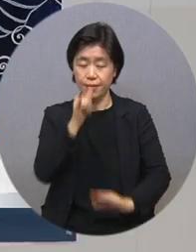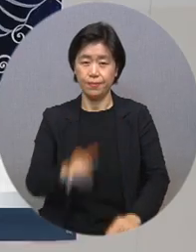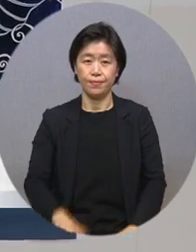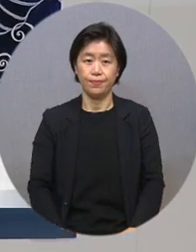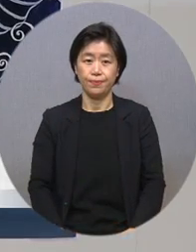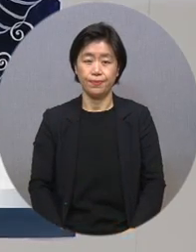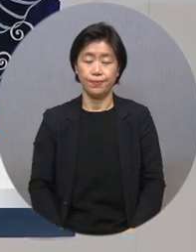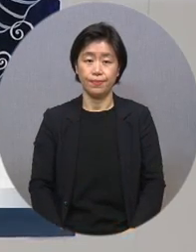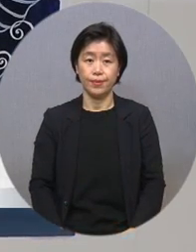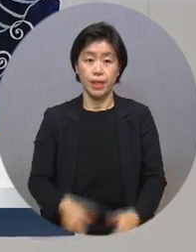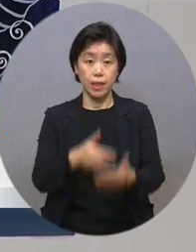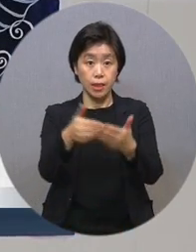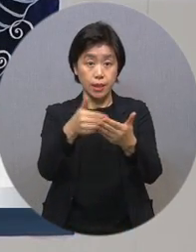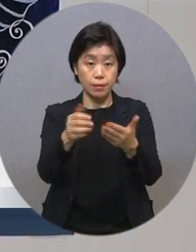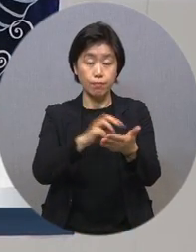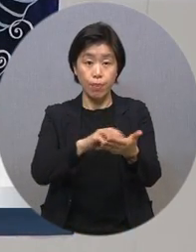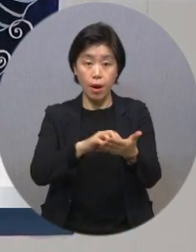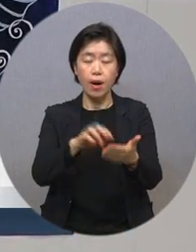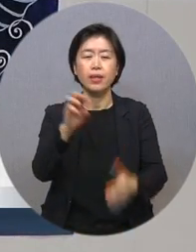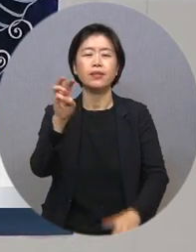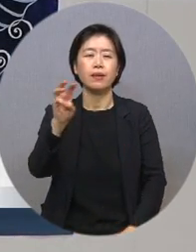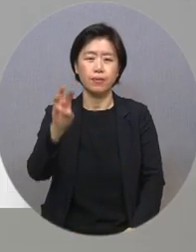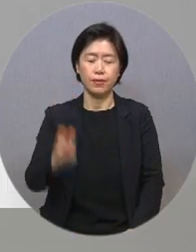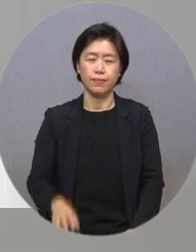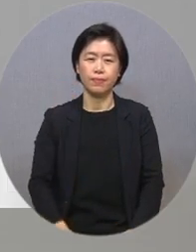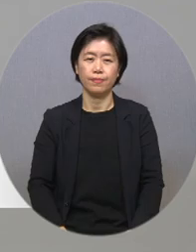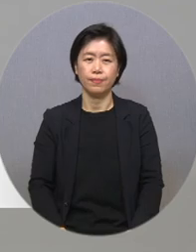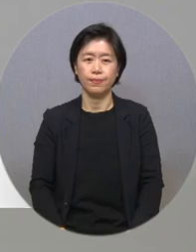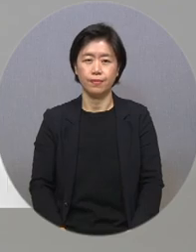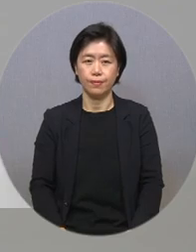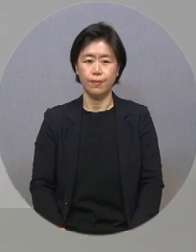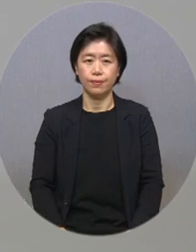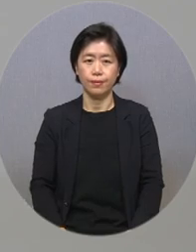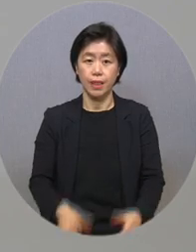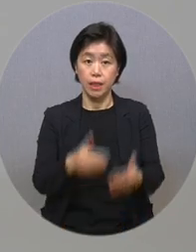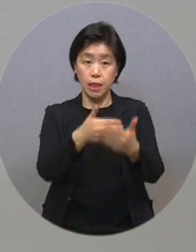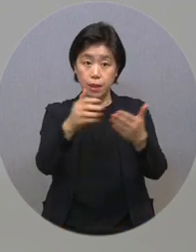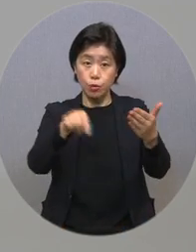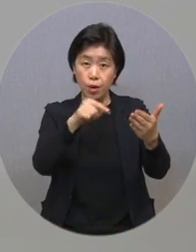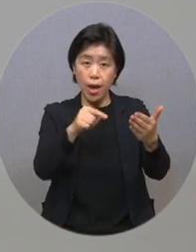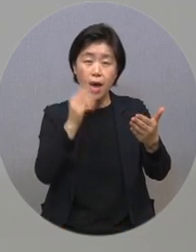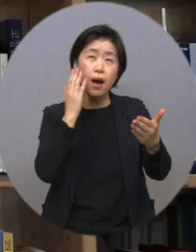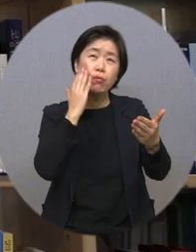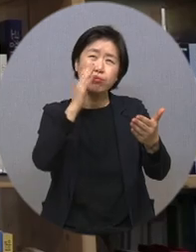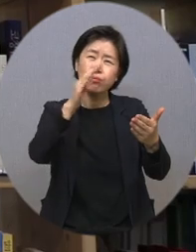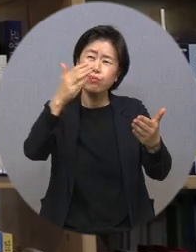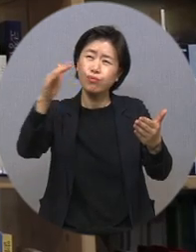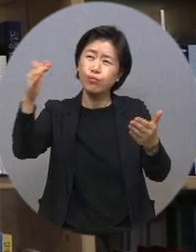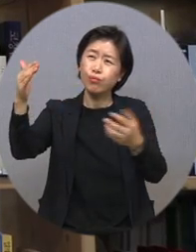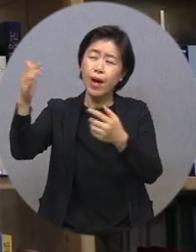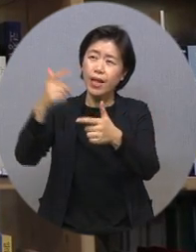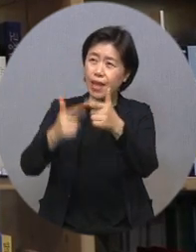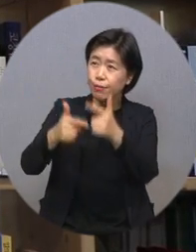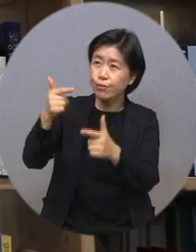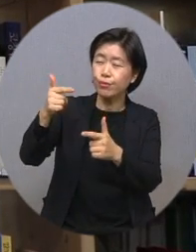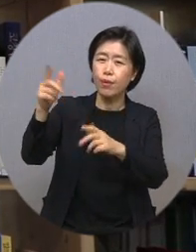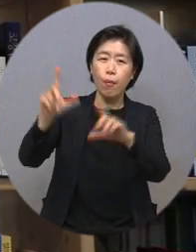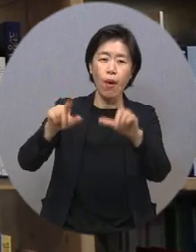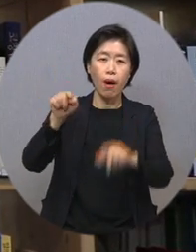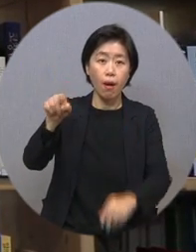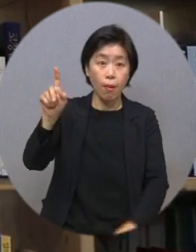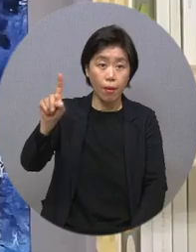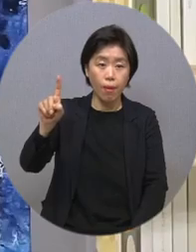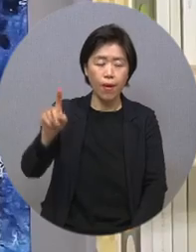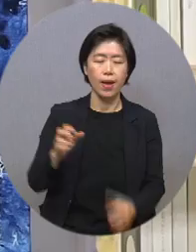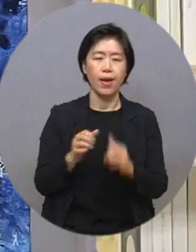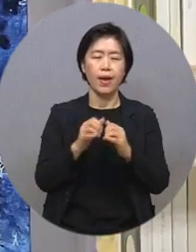작품 30여 점이 선을 보이고 있습니다. 작품 속 흩날리는 꽃잎과 나무는 인생의 아름다운